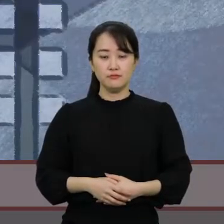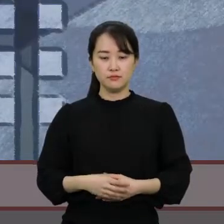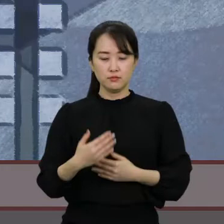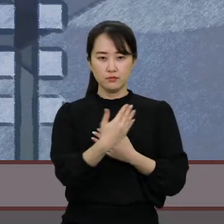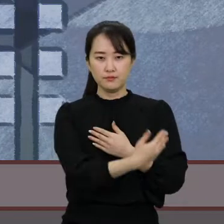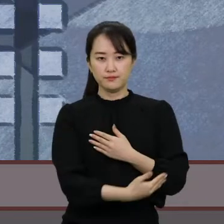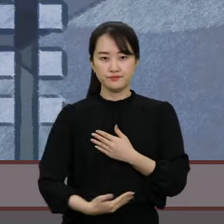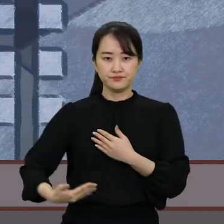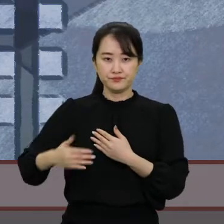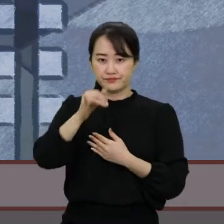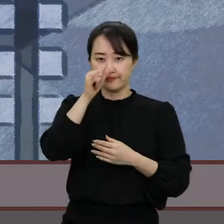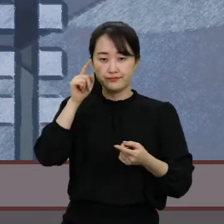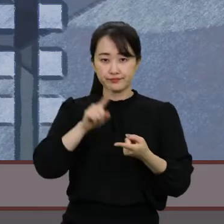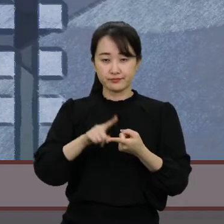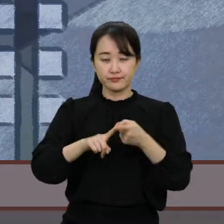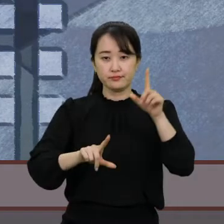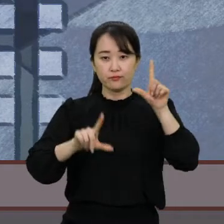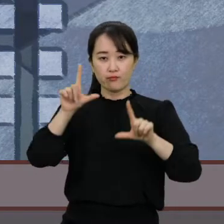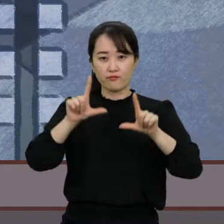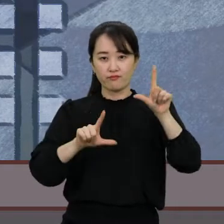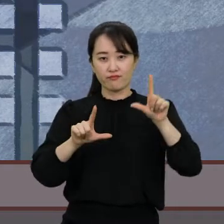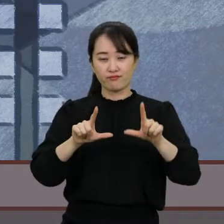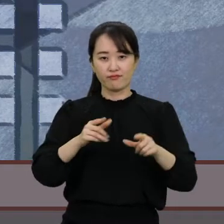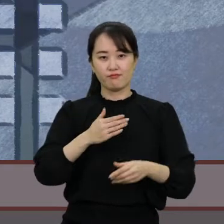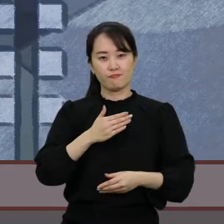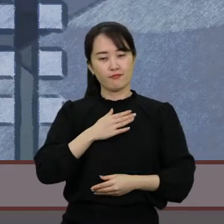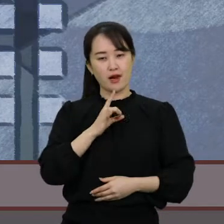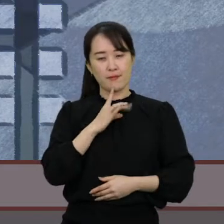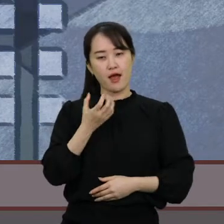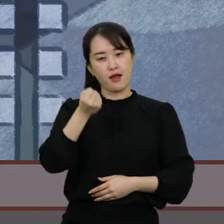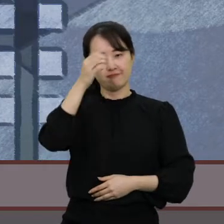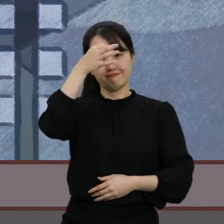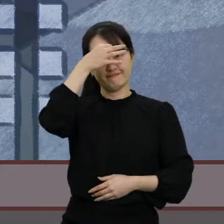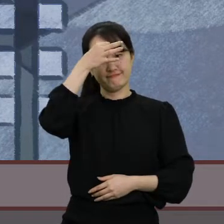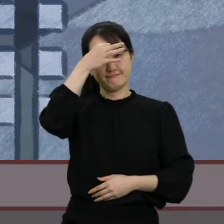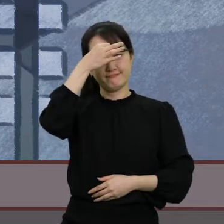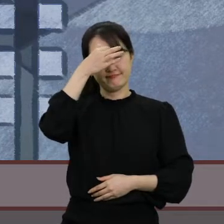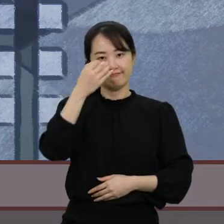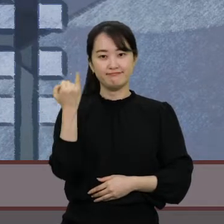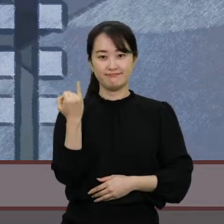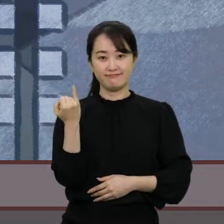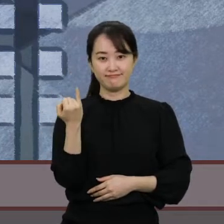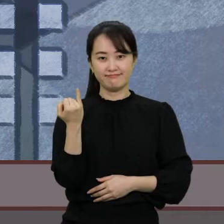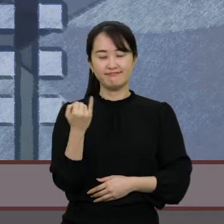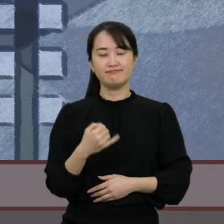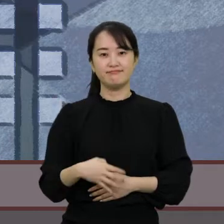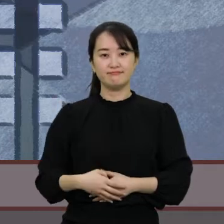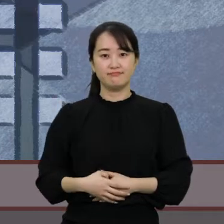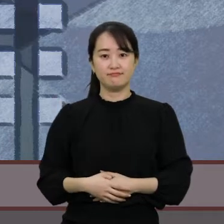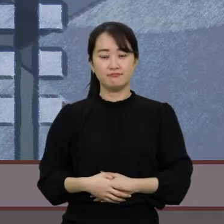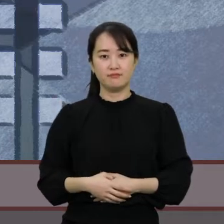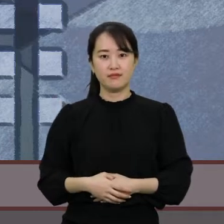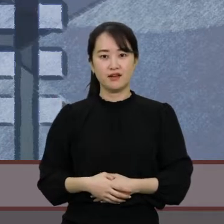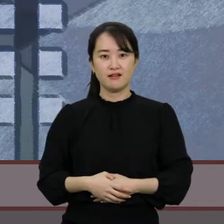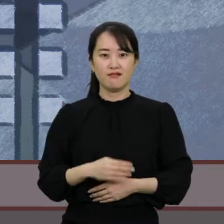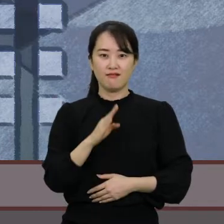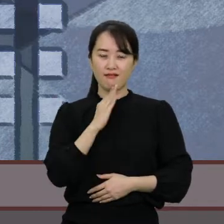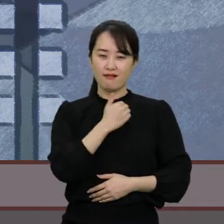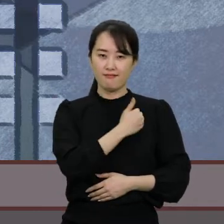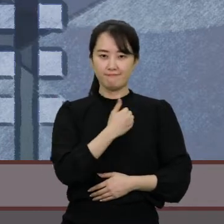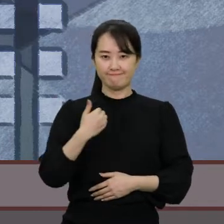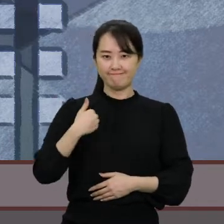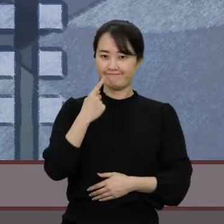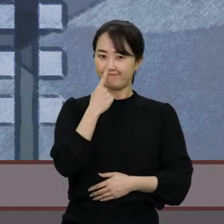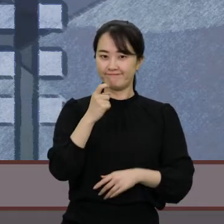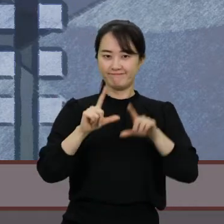신체적 고유성은 자신만의 재능이라고 당당하게 말하는 애니타 홀랜더. 누가 봐도 정말 당당하고